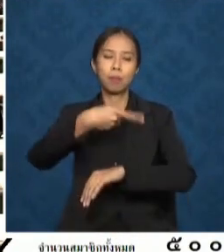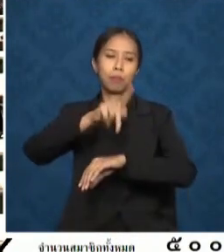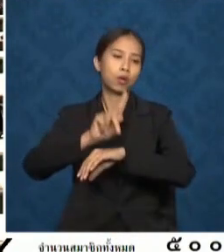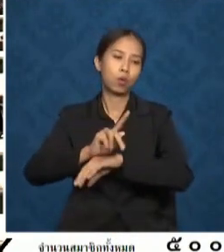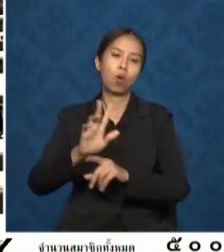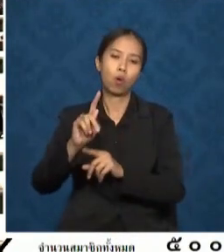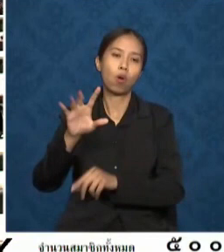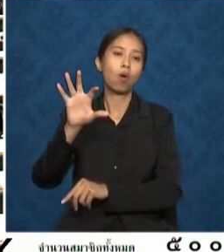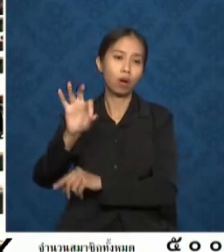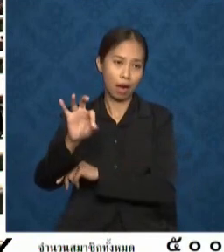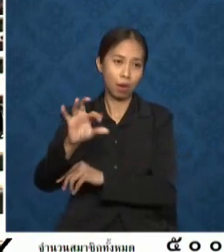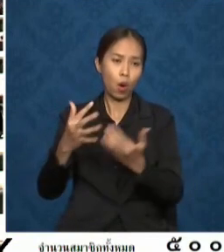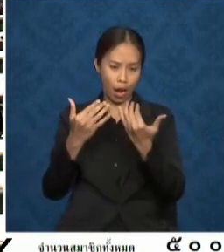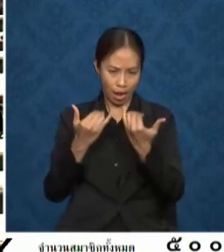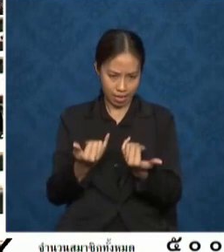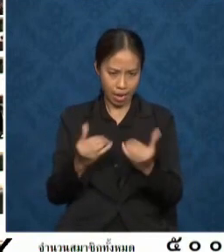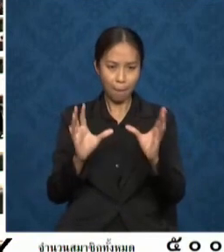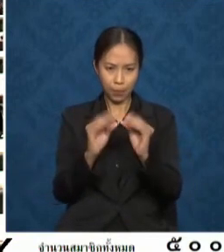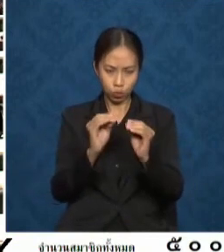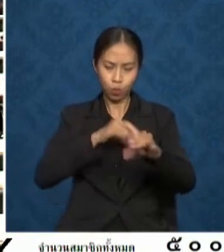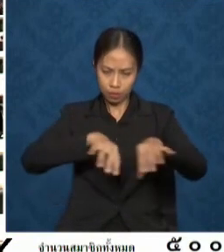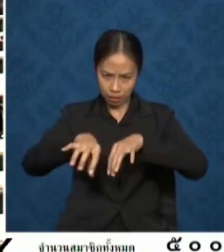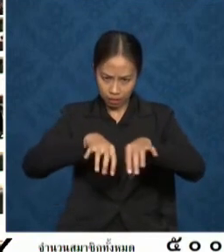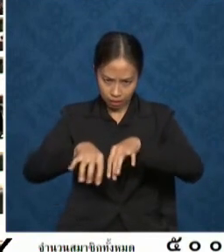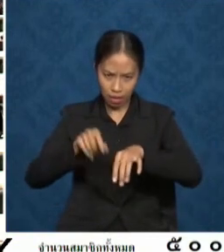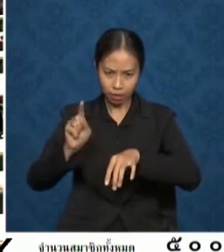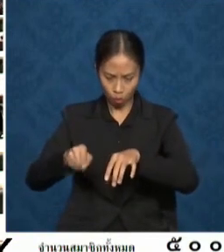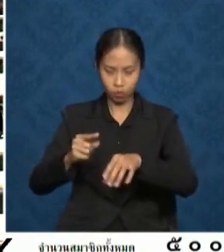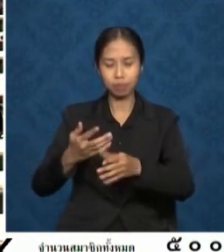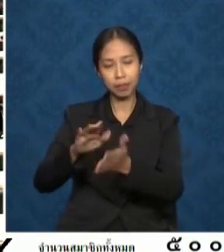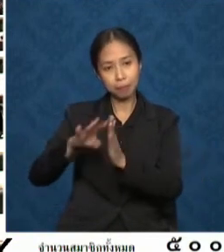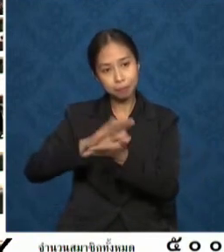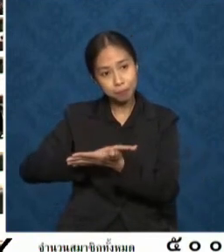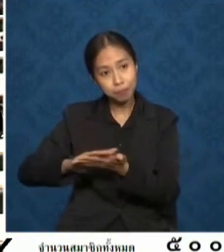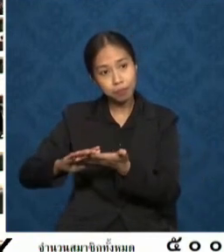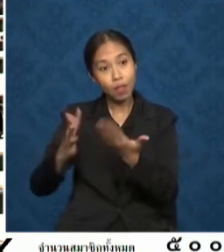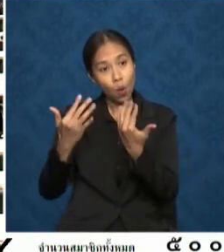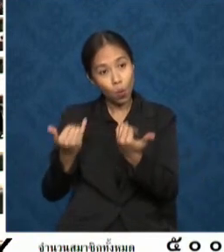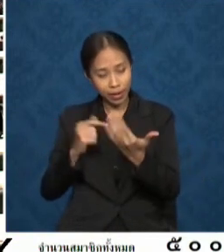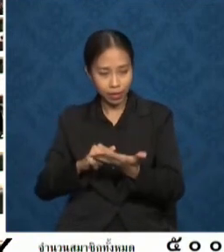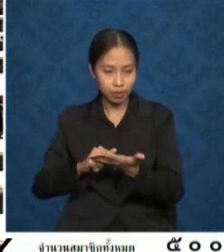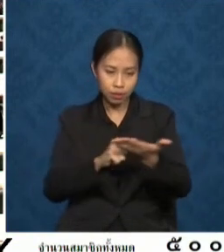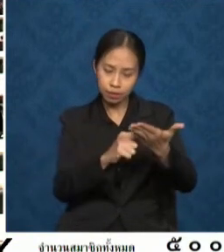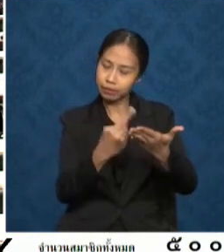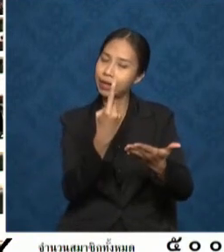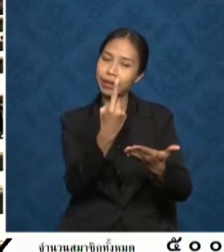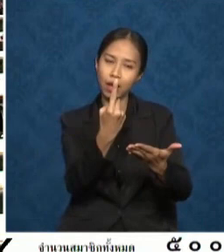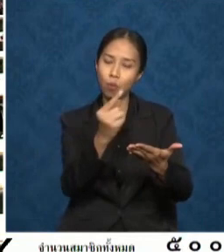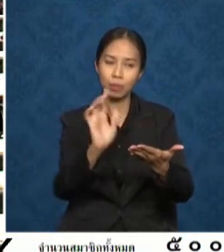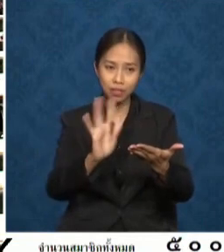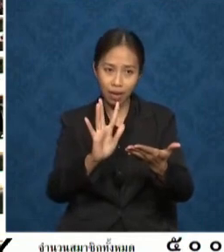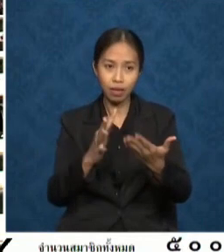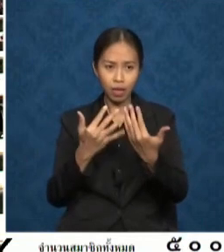ac